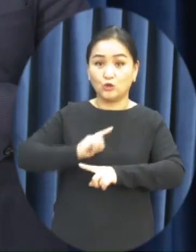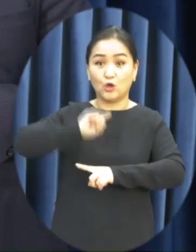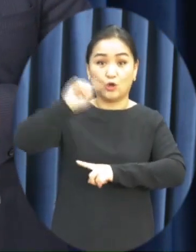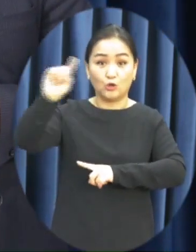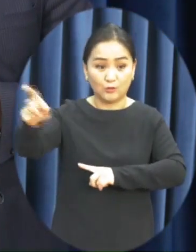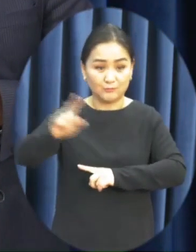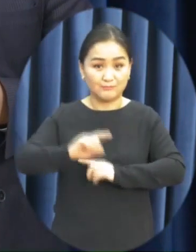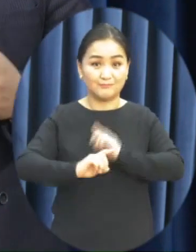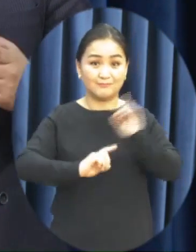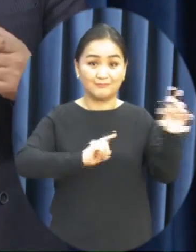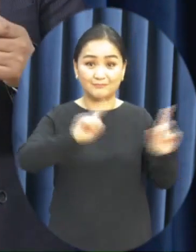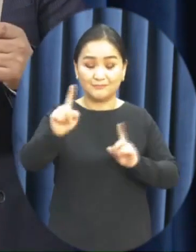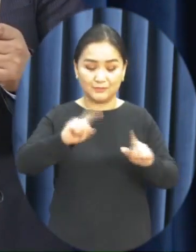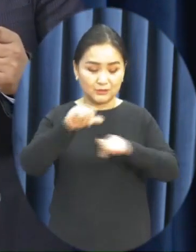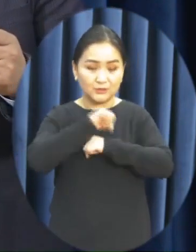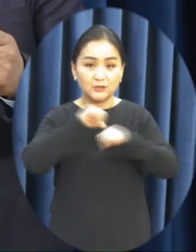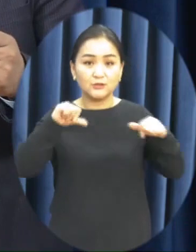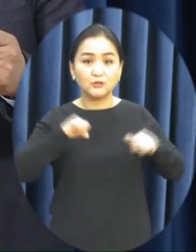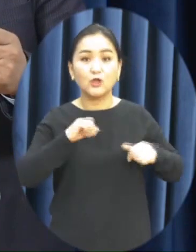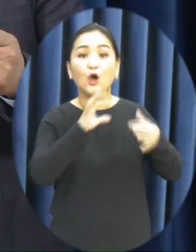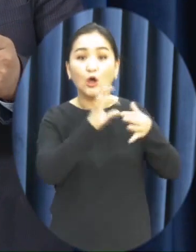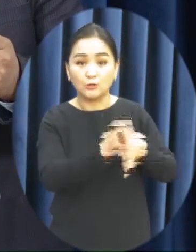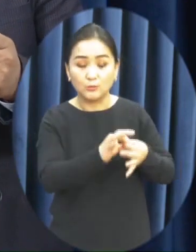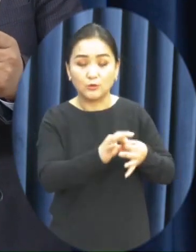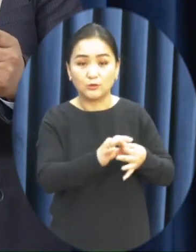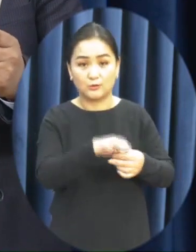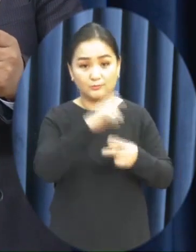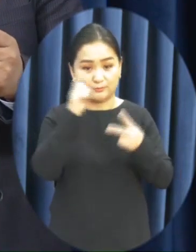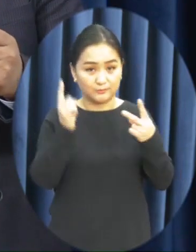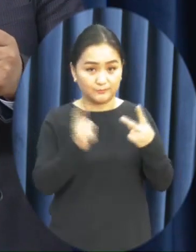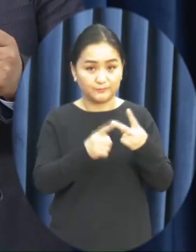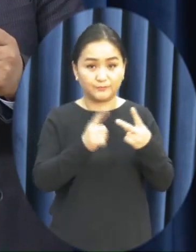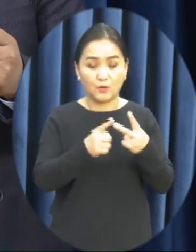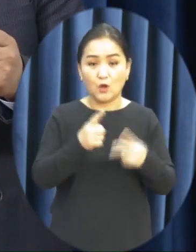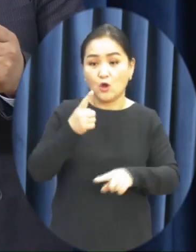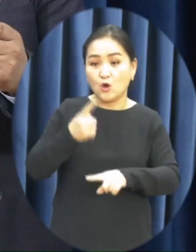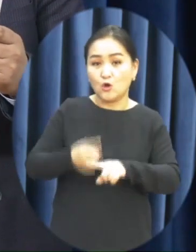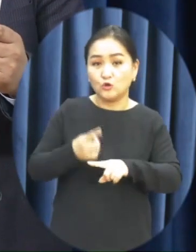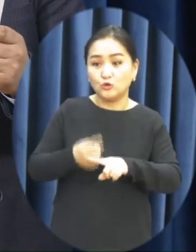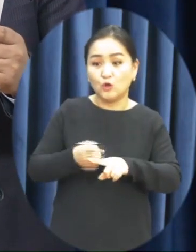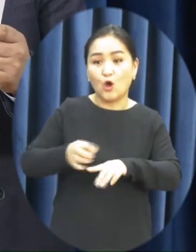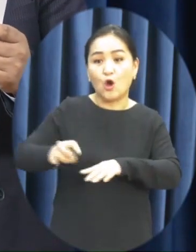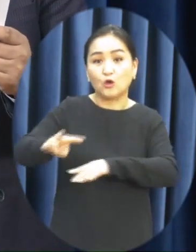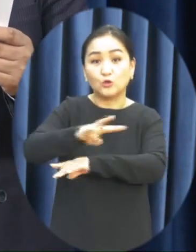གོས རེ རྒནམ པའི